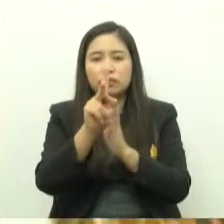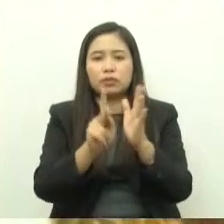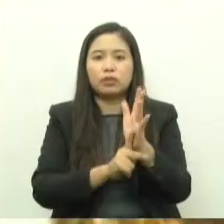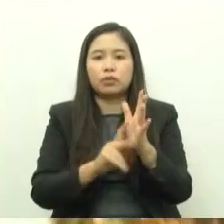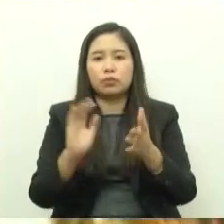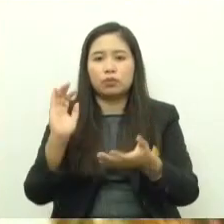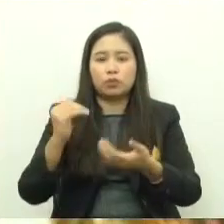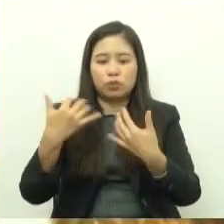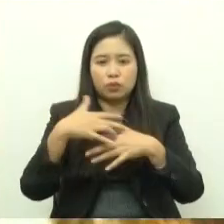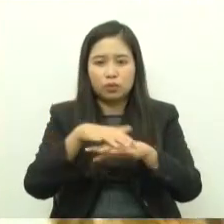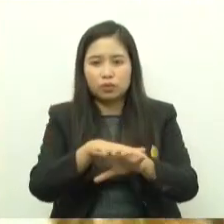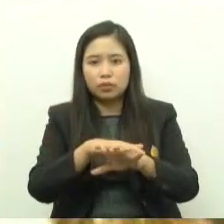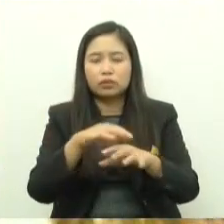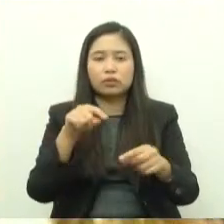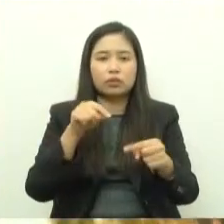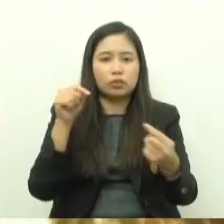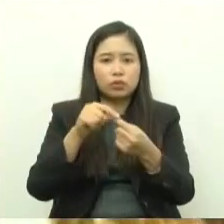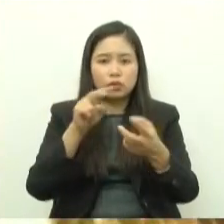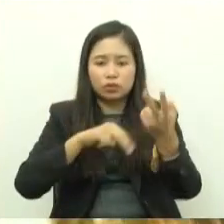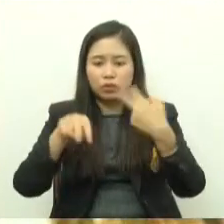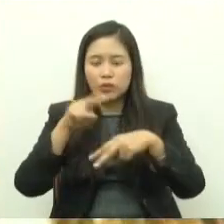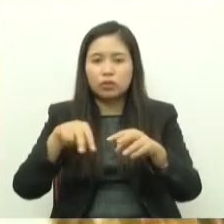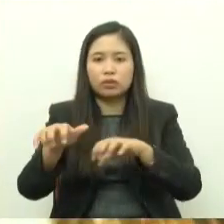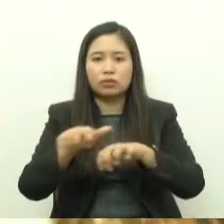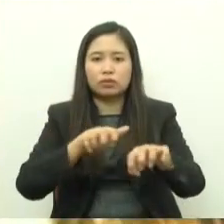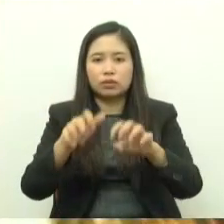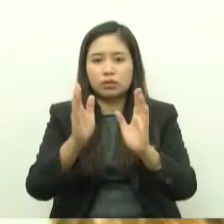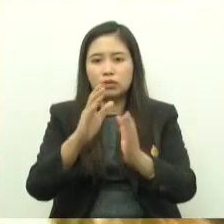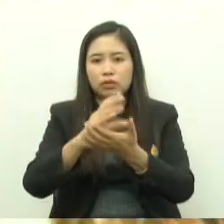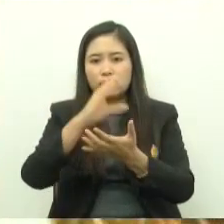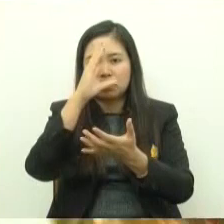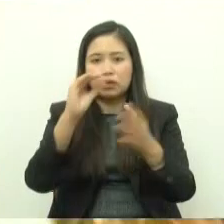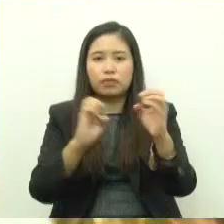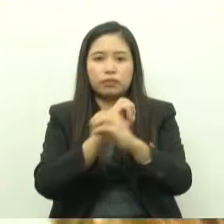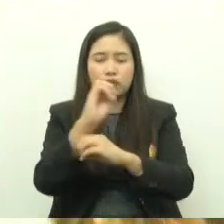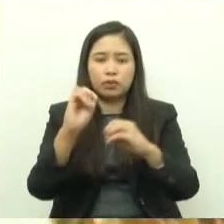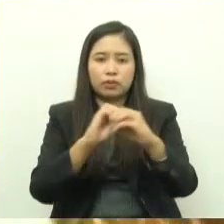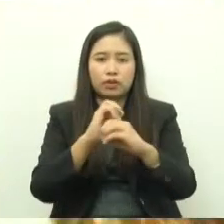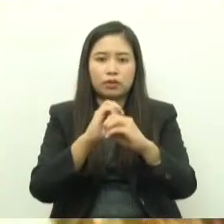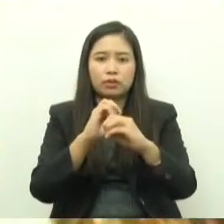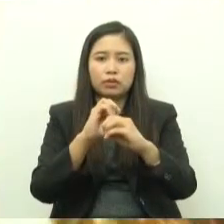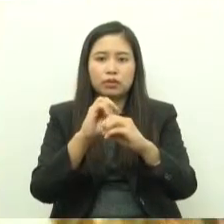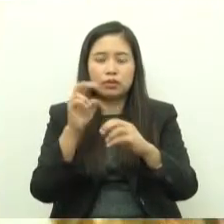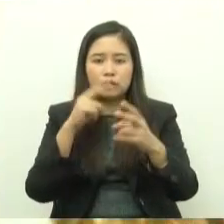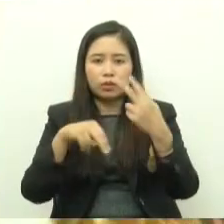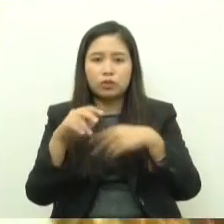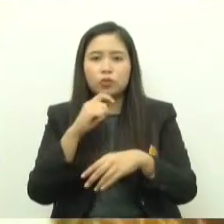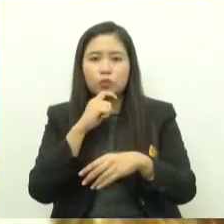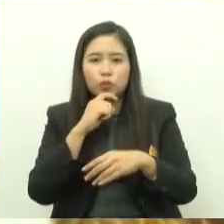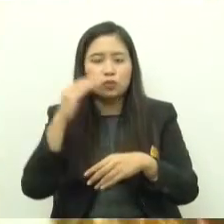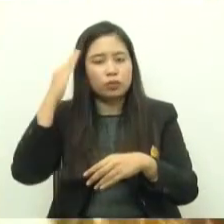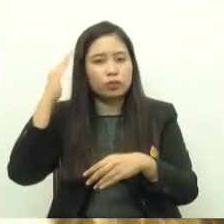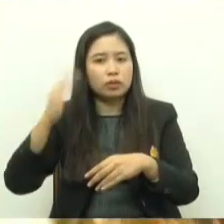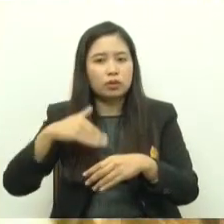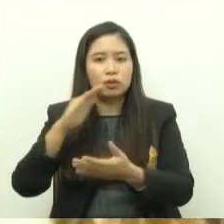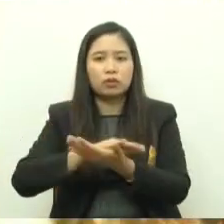คะได้เห็นสภาพจริงของการปฏิบัติทำให้นักเรียนปลอดภัยที่จะเอ่ออยู่อาศัยในพักนอนในโรงเรียน